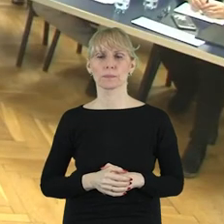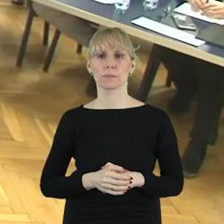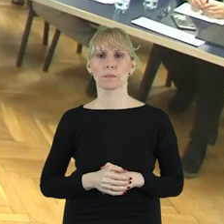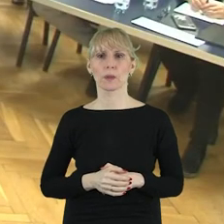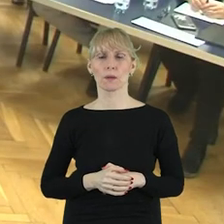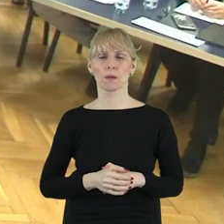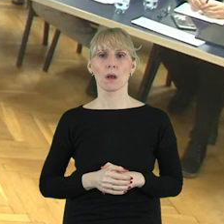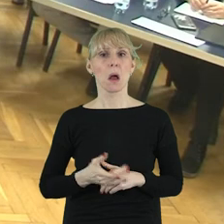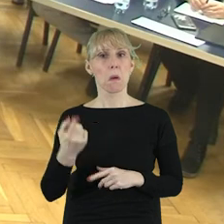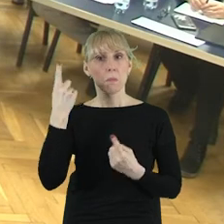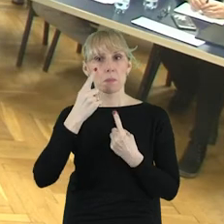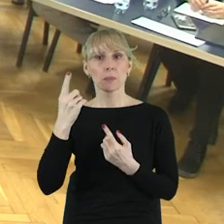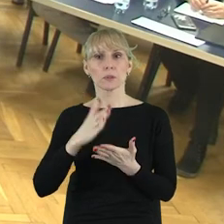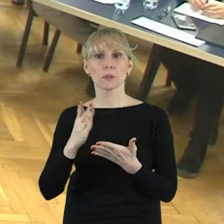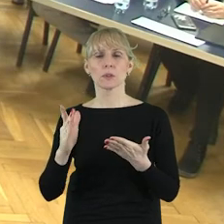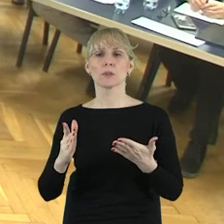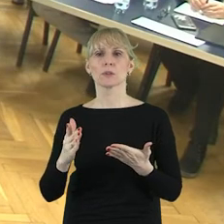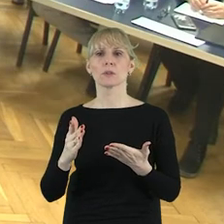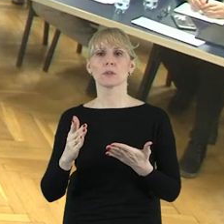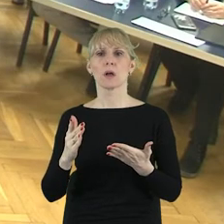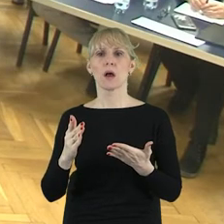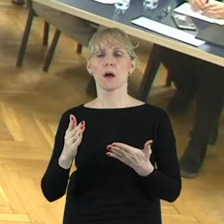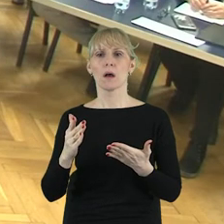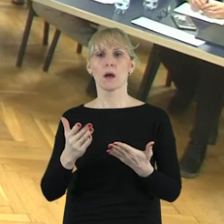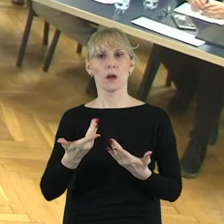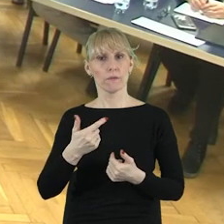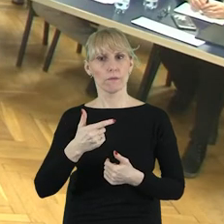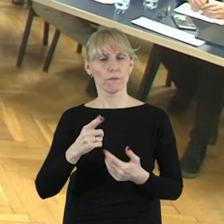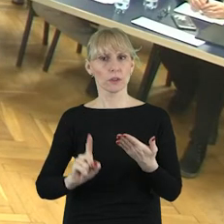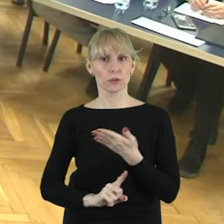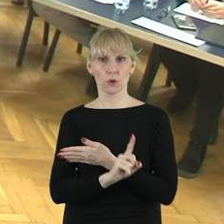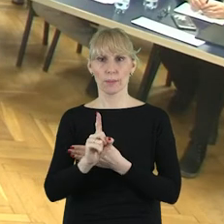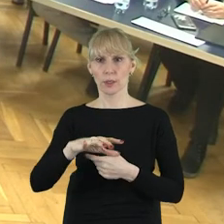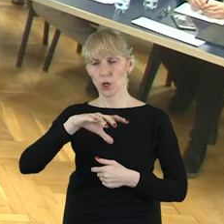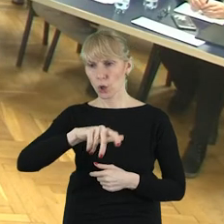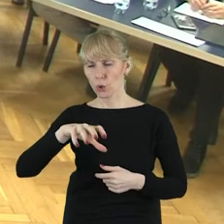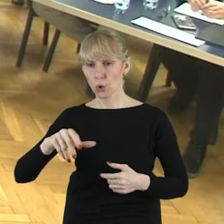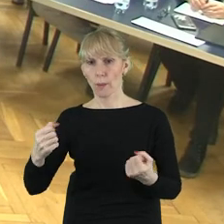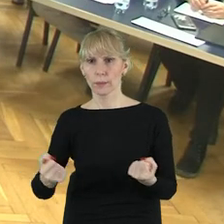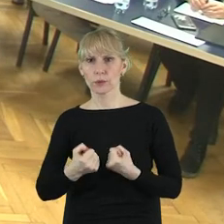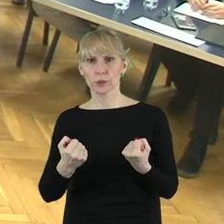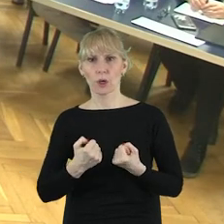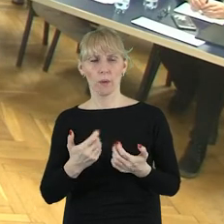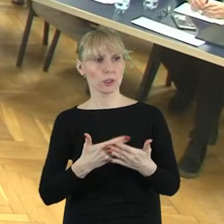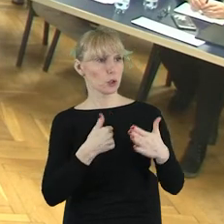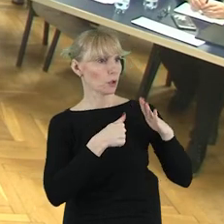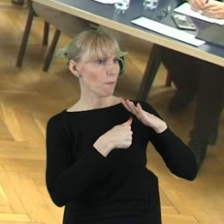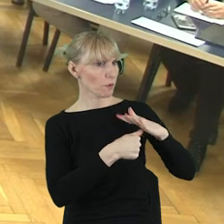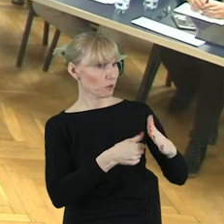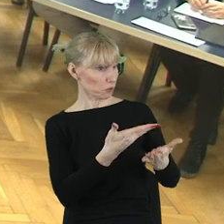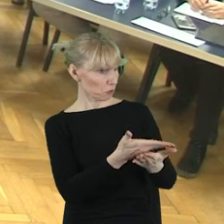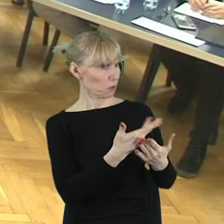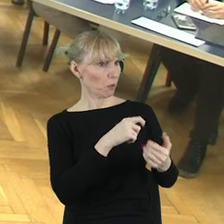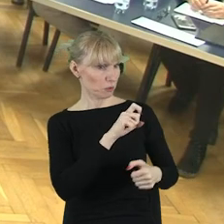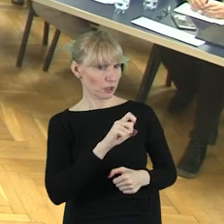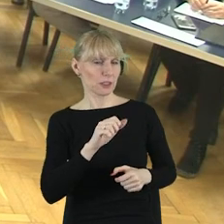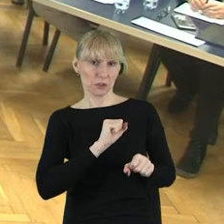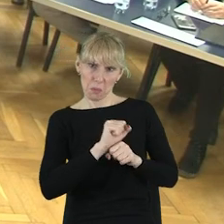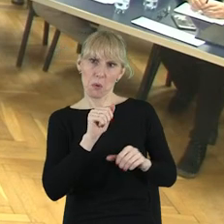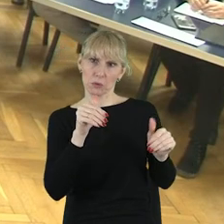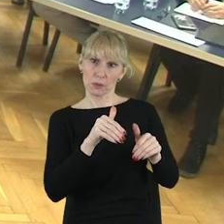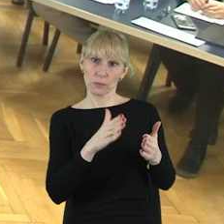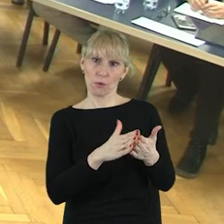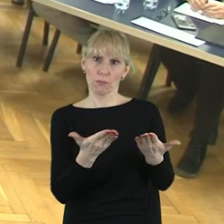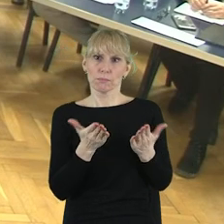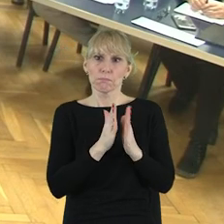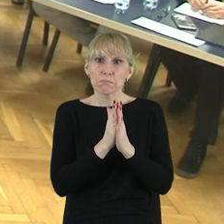że, szanowni państwo, wystąpienie przedstawicieli lokalnych grup działania, jeszcze pani przewodnicząca, jest na to czas, żeby ich